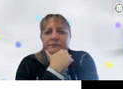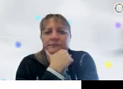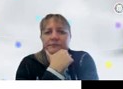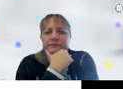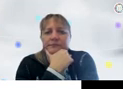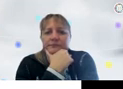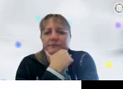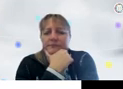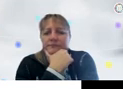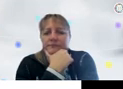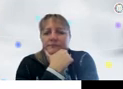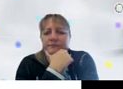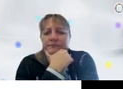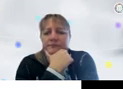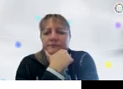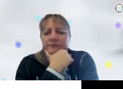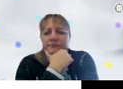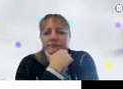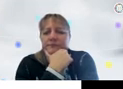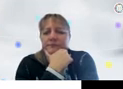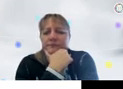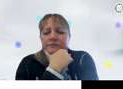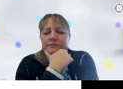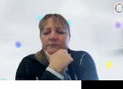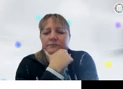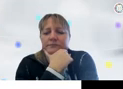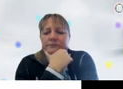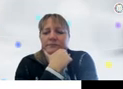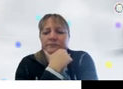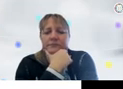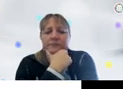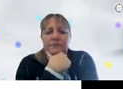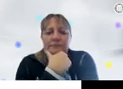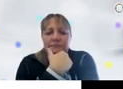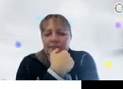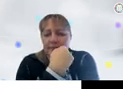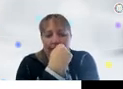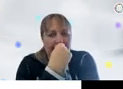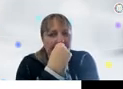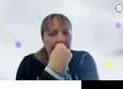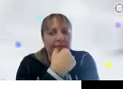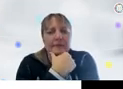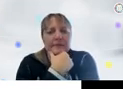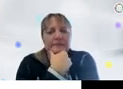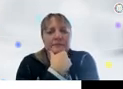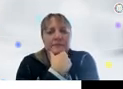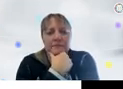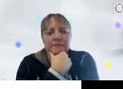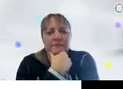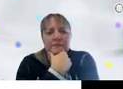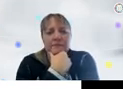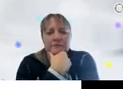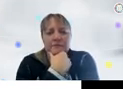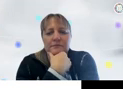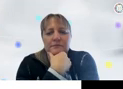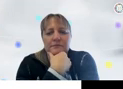Kids mit Programmieren, Lernen und digitaler Bildung. All diese 6 Jahre Erfahrung haben wir hier eingepackt,